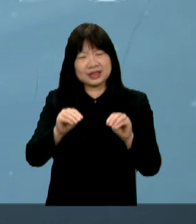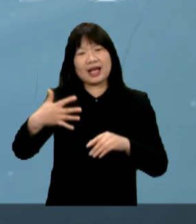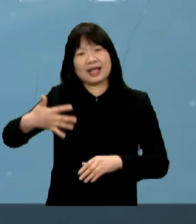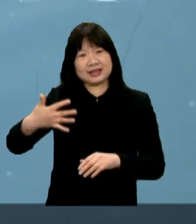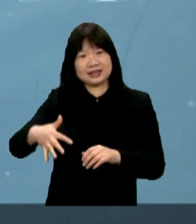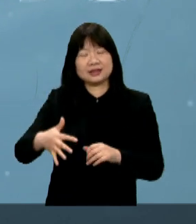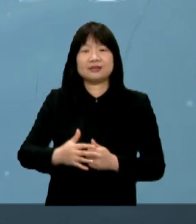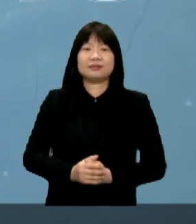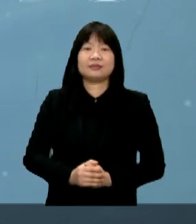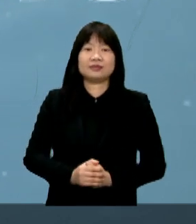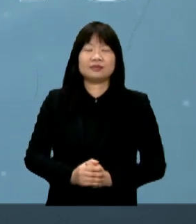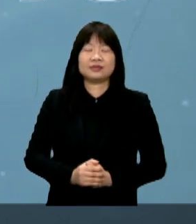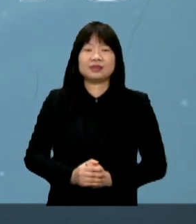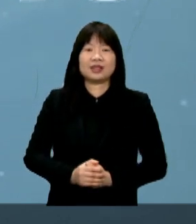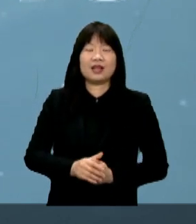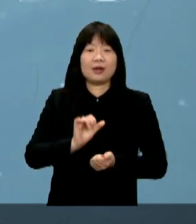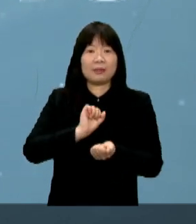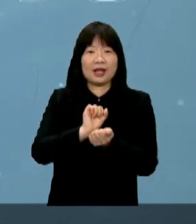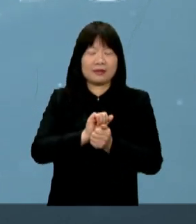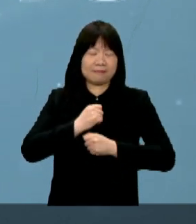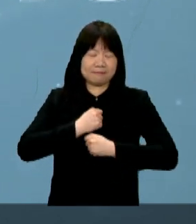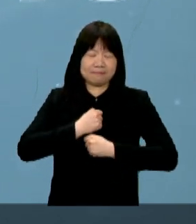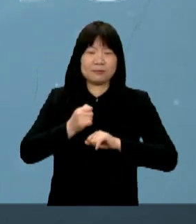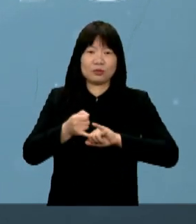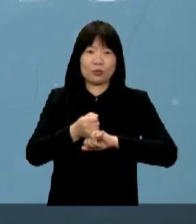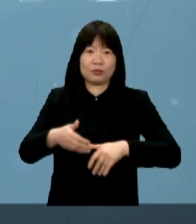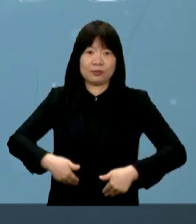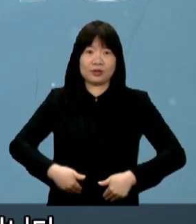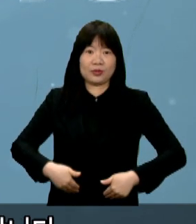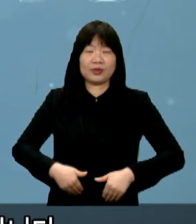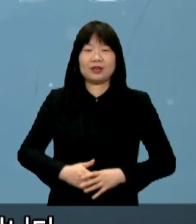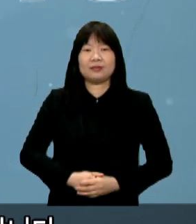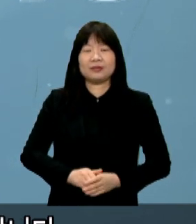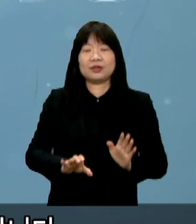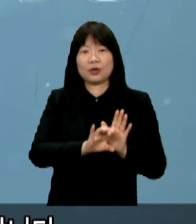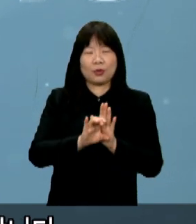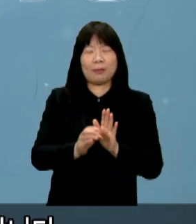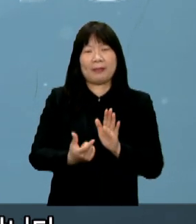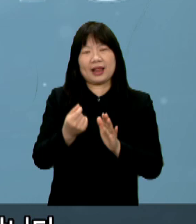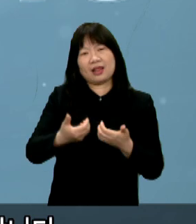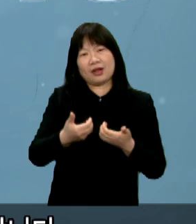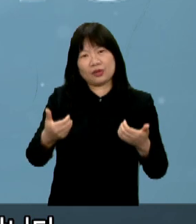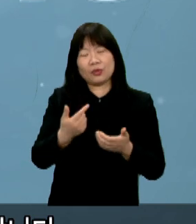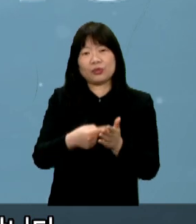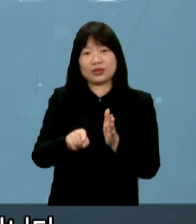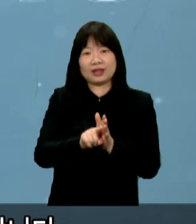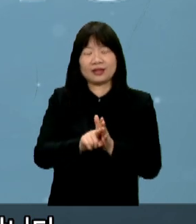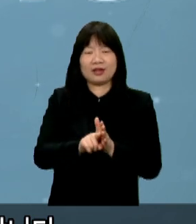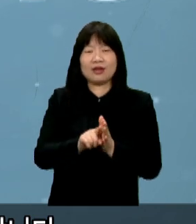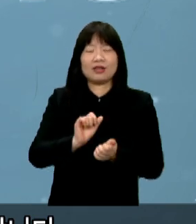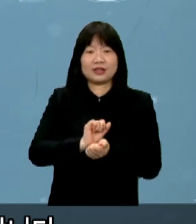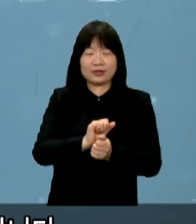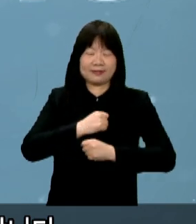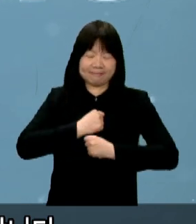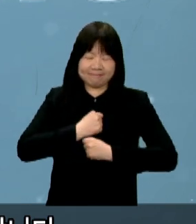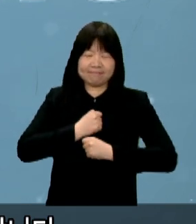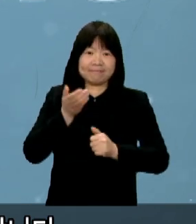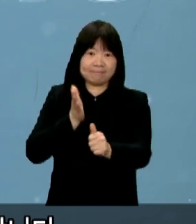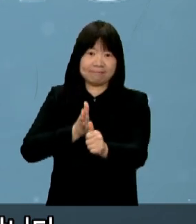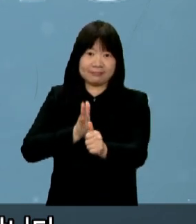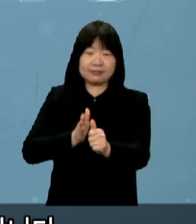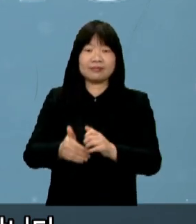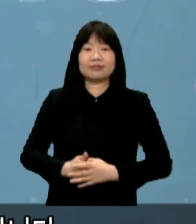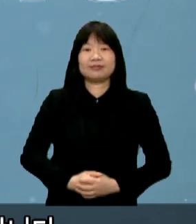코로나19가 종식되지 않은 상황에서 방역수칙 준수는 필수입니다. 코로나19와의 빠른 이별을 위해 방역수칙을 잊지 말고